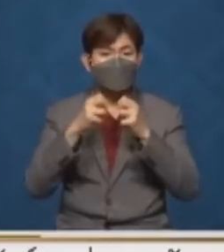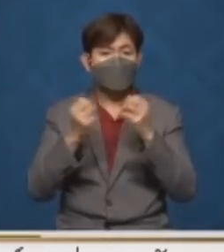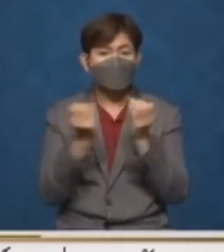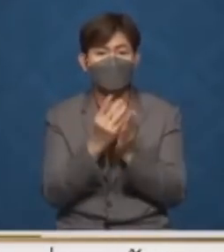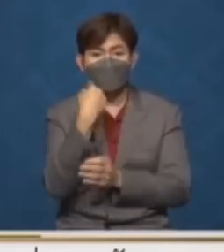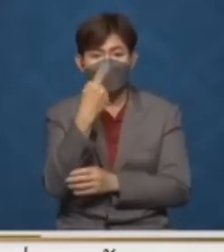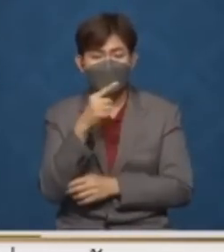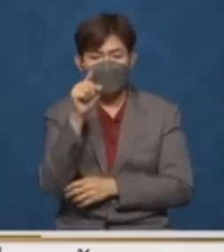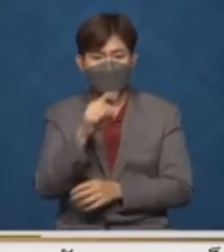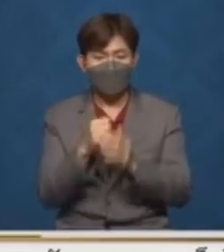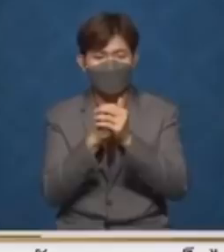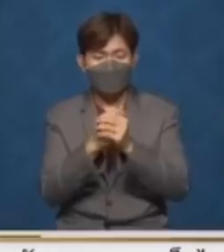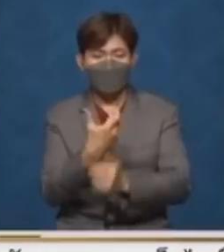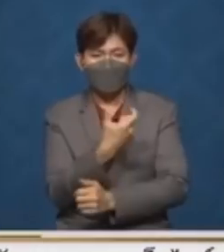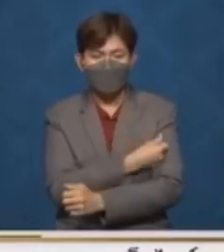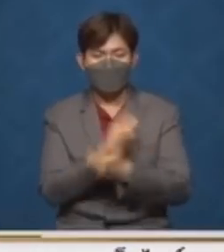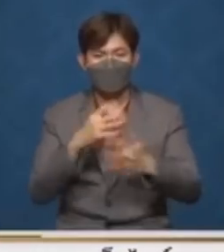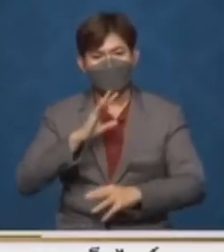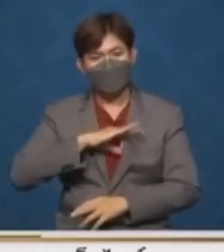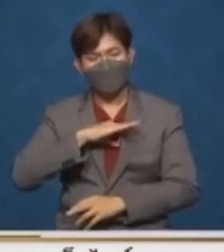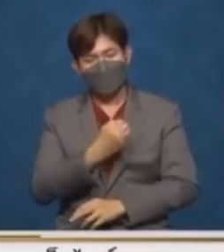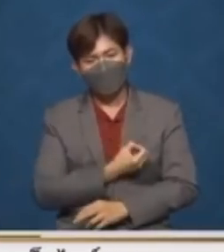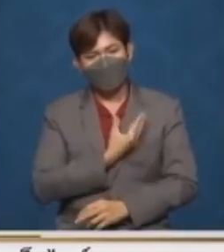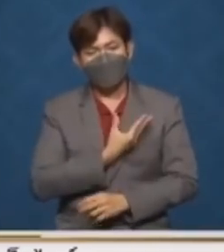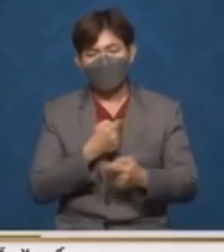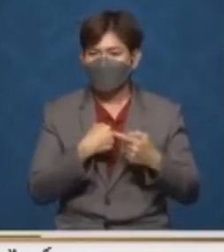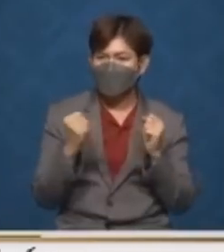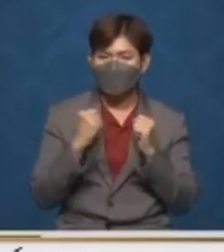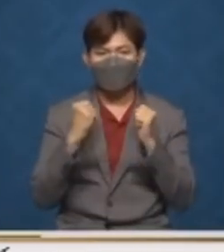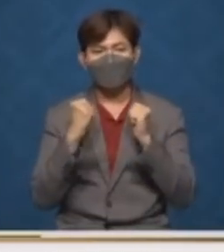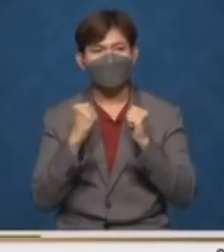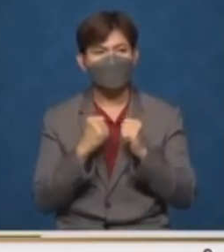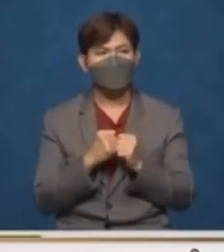ฉีดสนโวัไปแล้วเกิดอาการตกใจเกิดอาการวาดกลัว